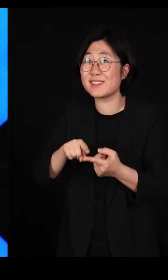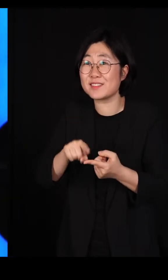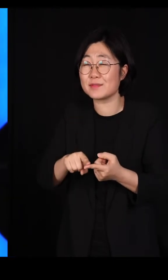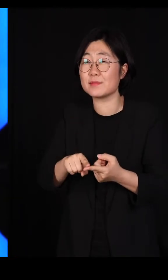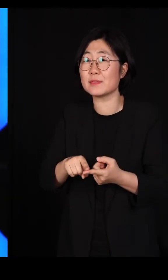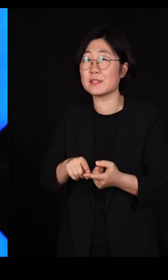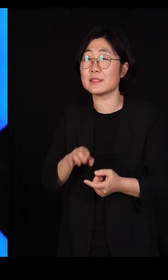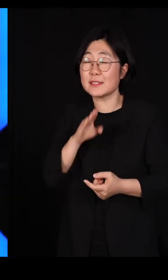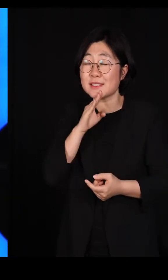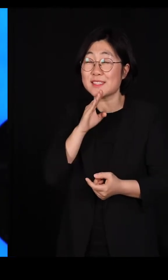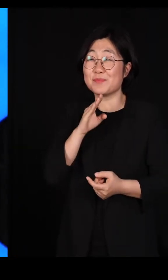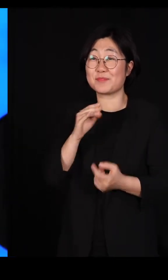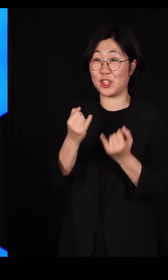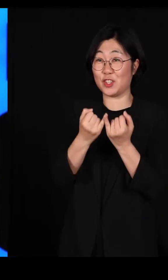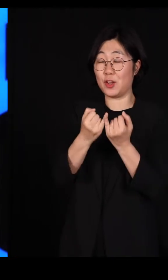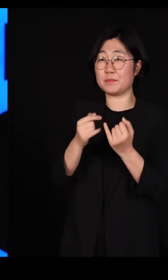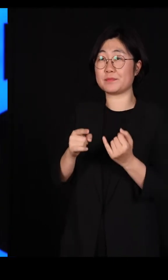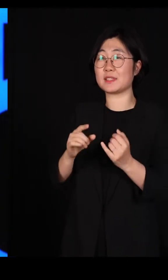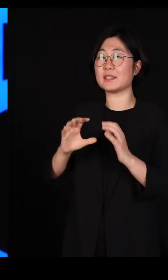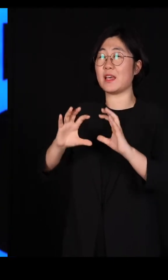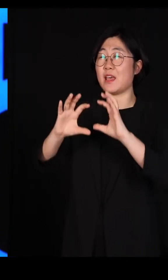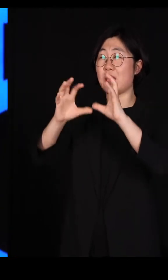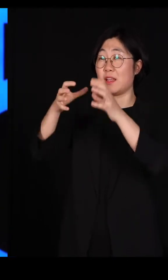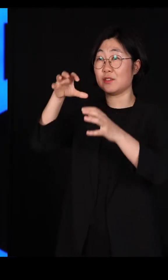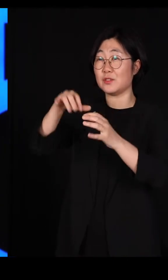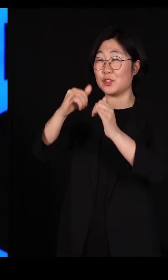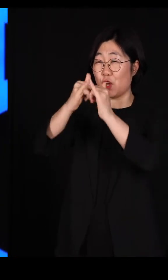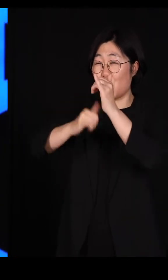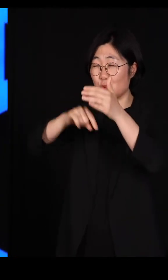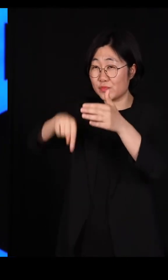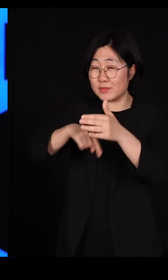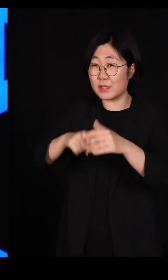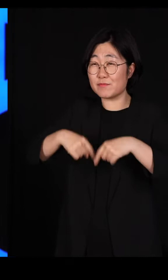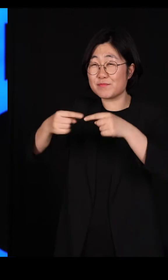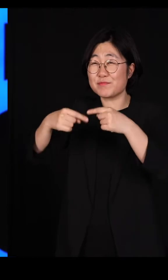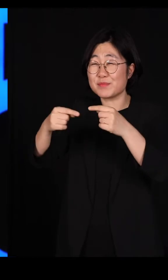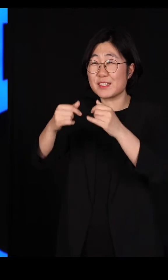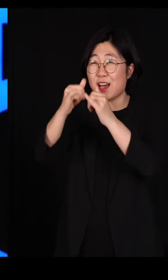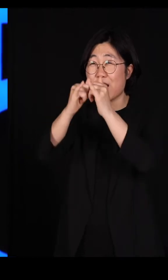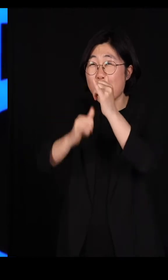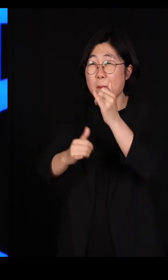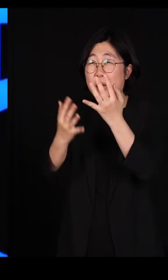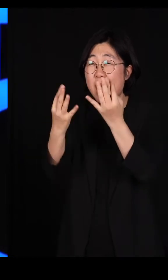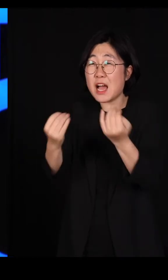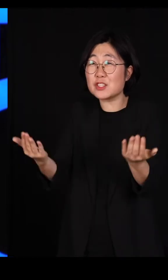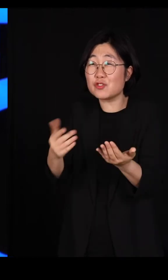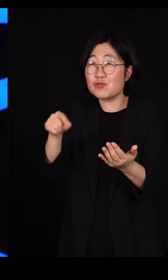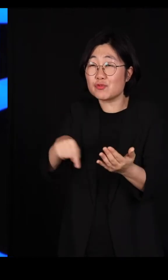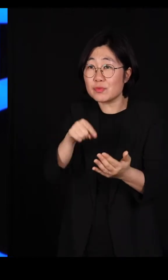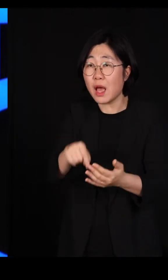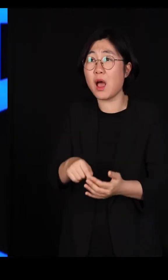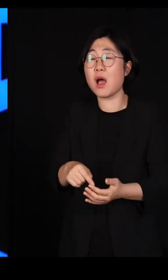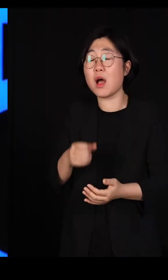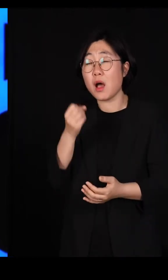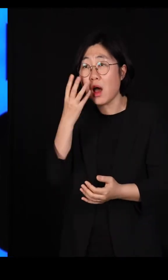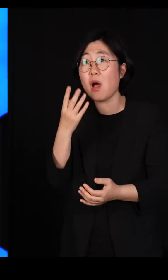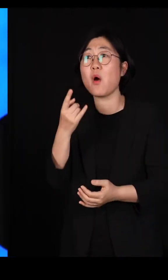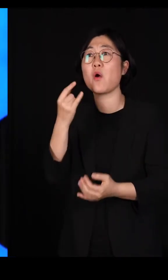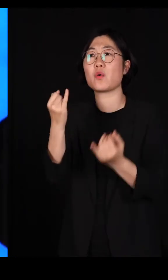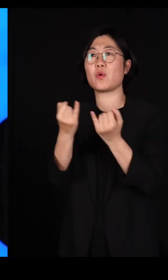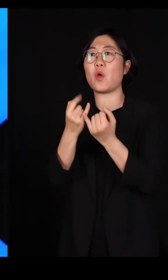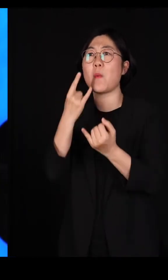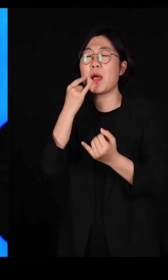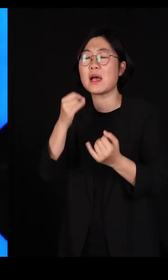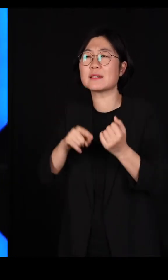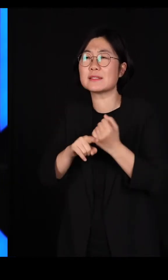있는 실제로 여성이 이 세계에서 이 역사 속에서 참여해 온 많은 일들 중에서 유난히도 생물학적인